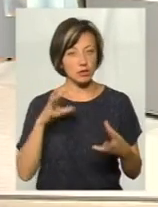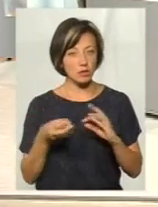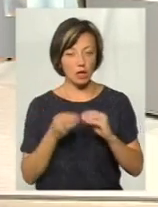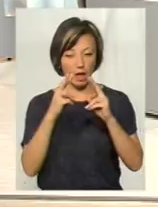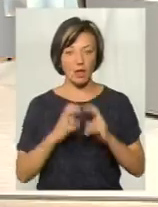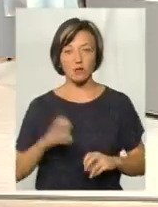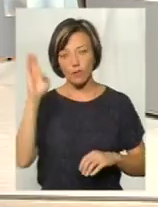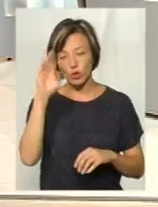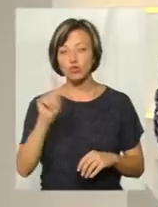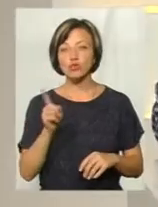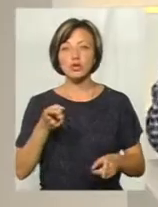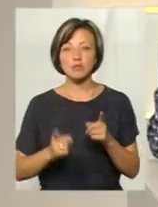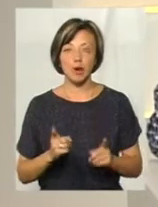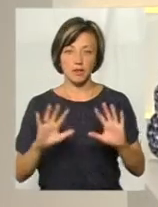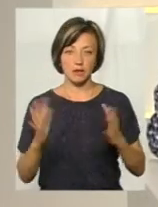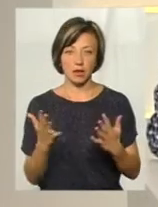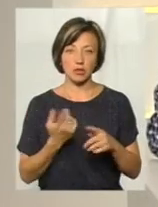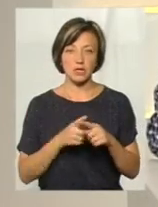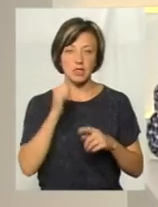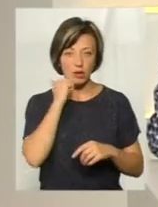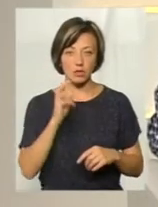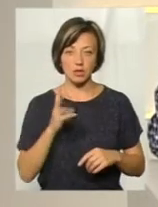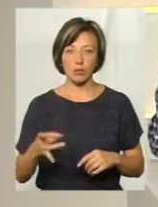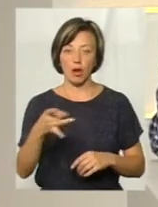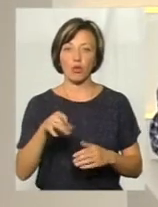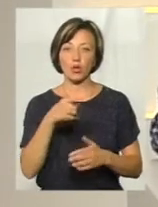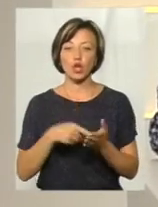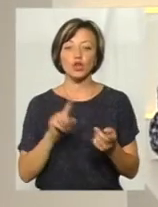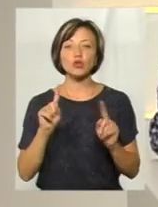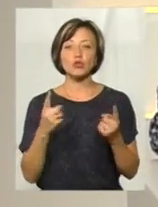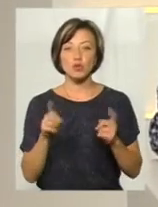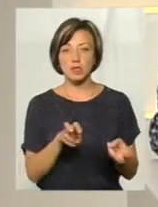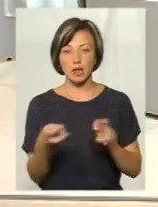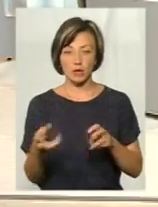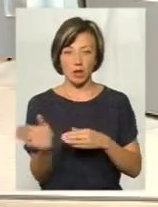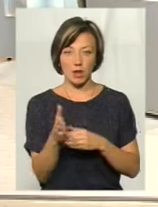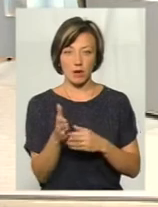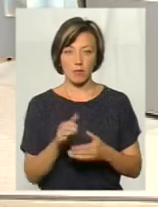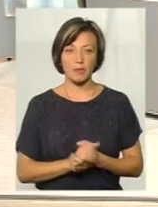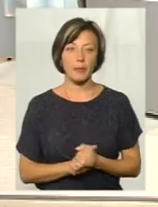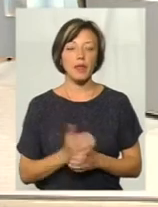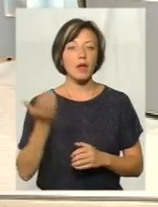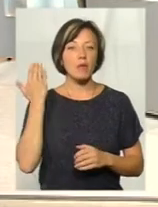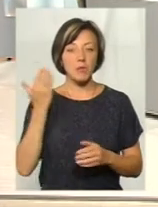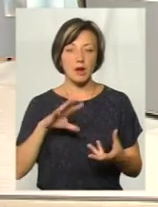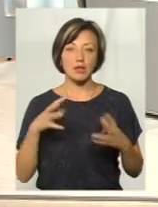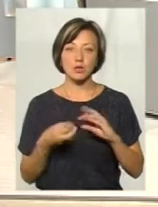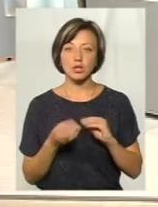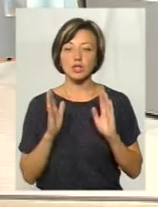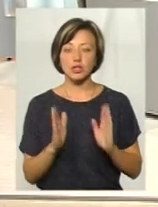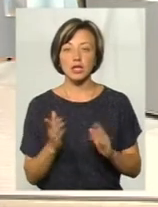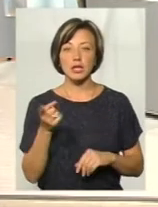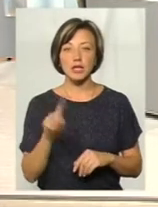води? Що насправді от сталося в Старокостянтинському районі? Чому загинула риба? Попередні результати лише те,